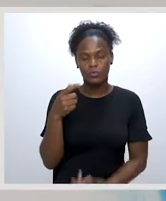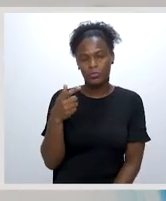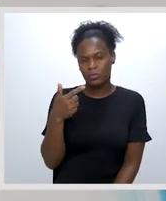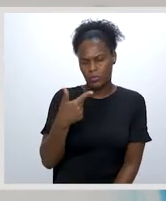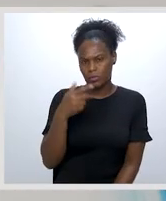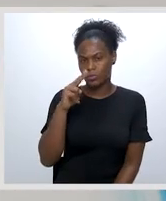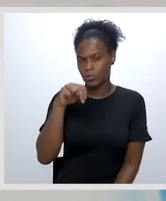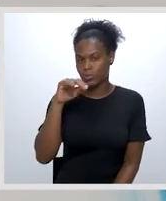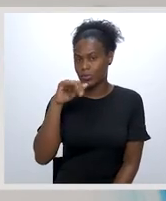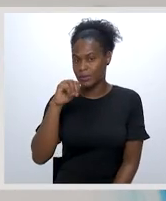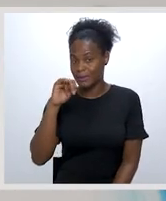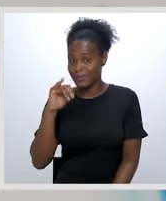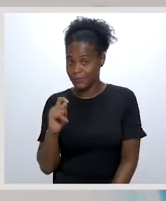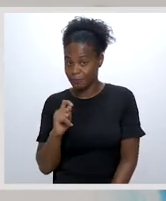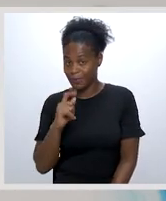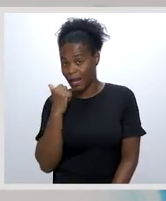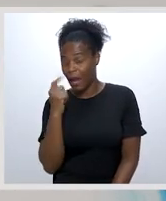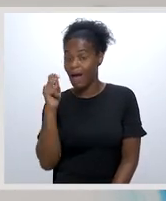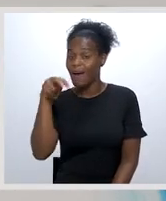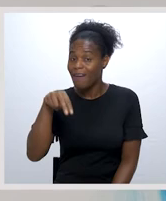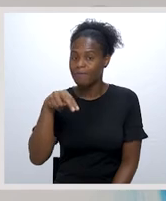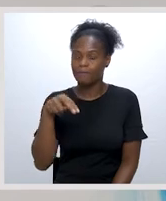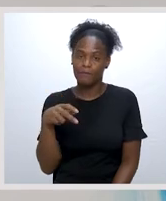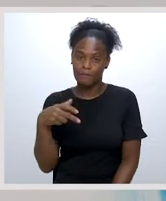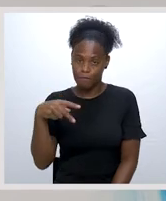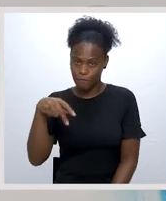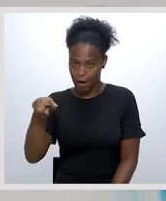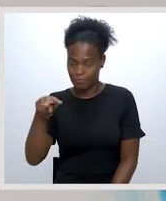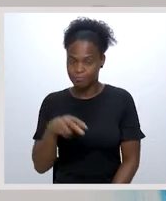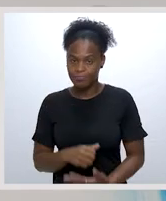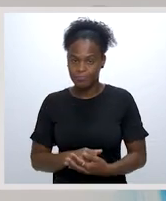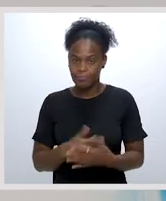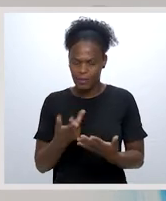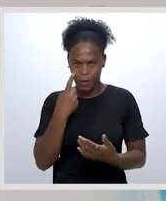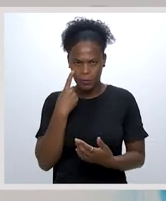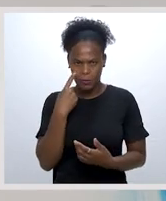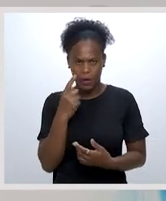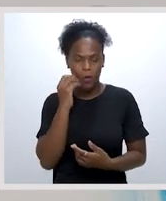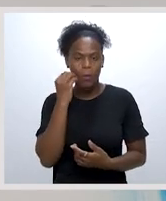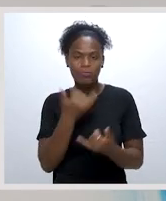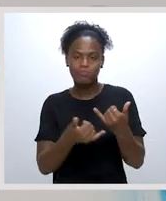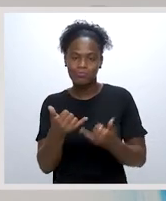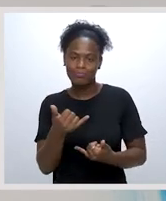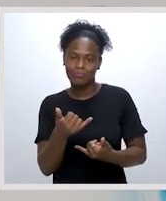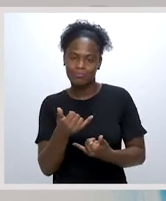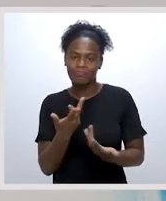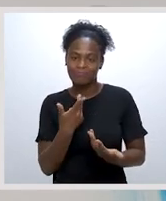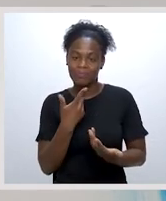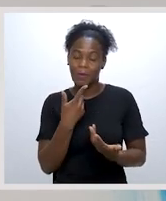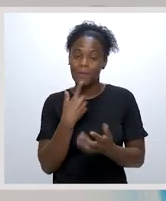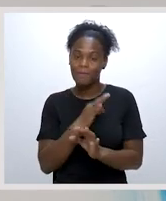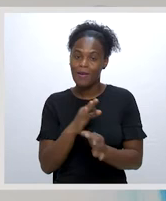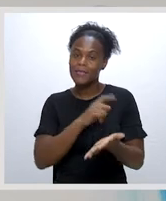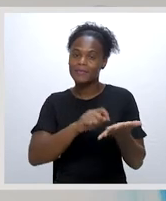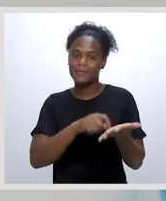Maintenant, tu sais comment remplacer un complément de lieu par un pronom complément? Magnifique. On va faire